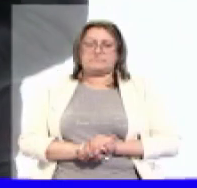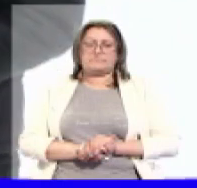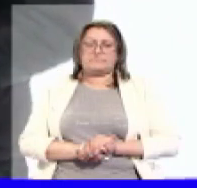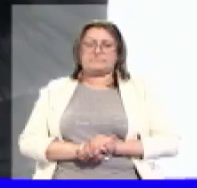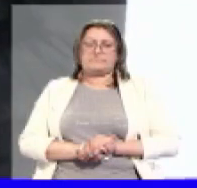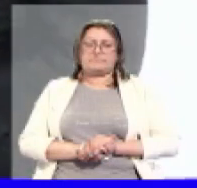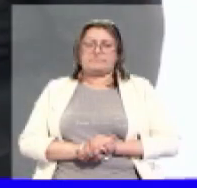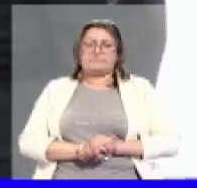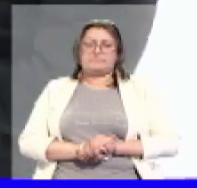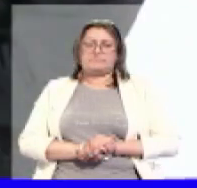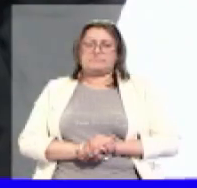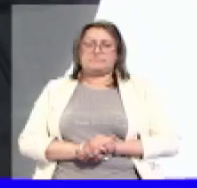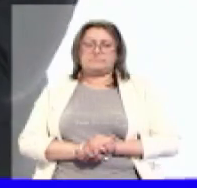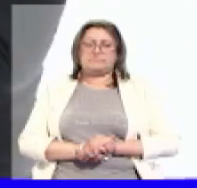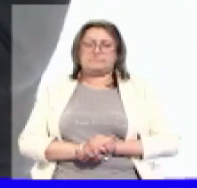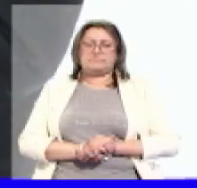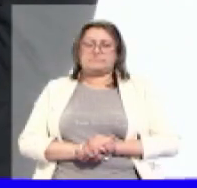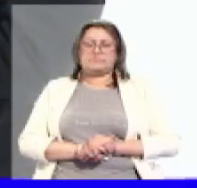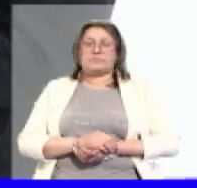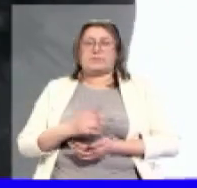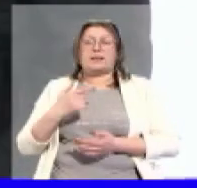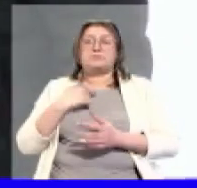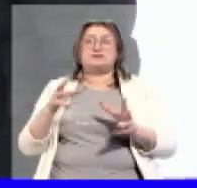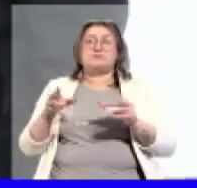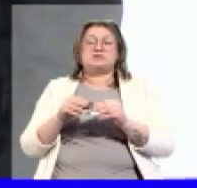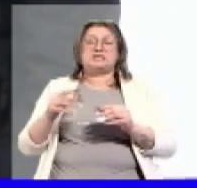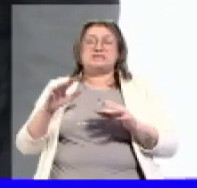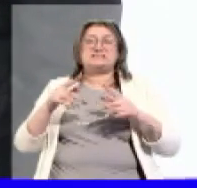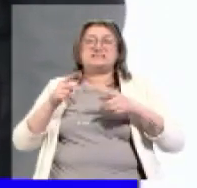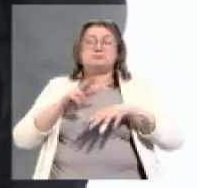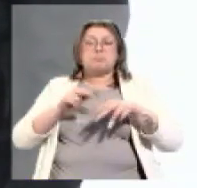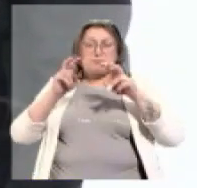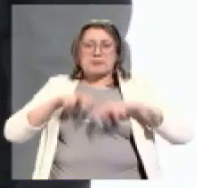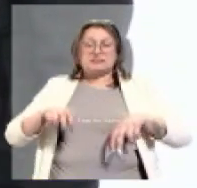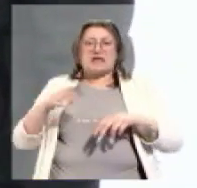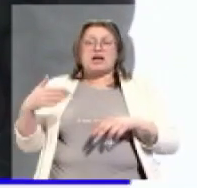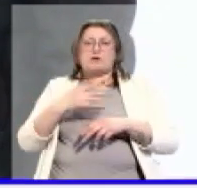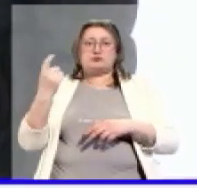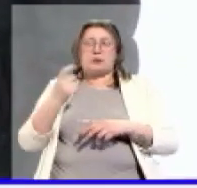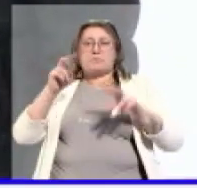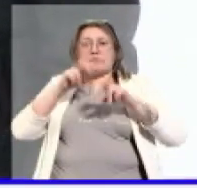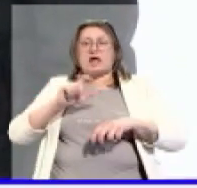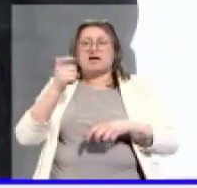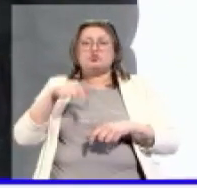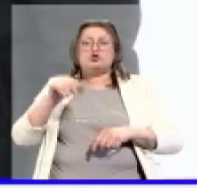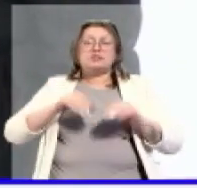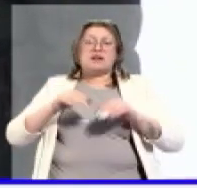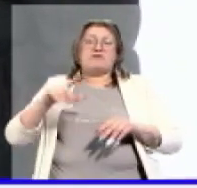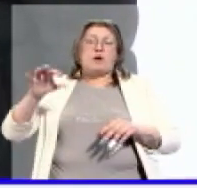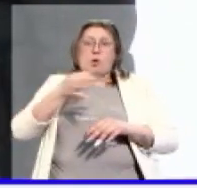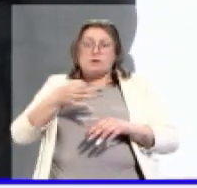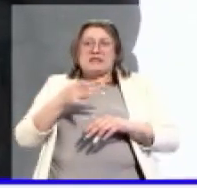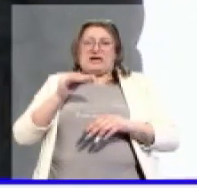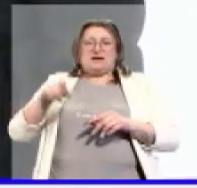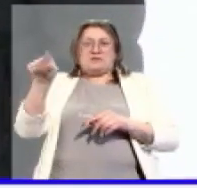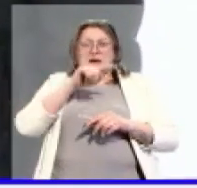керек? Да, мы сегодня совместно. Біз балық шаруашылығы инспекциясымен бірлесіп, көлдер мен өзендердегі судың химиялық құрамын анықтаудамыз.